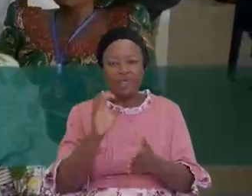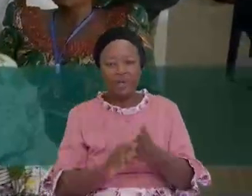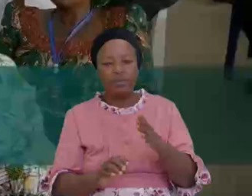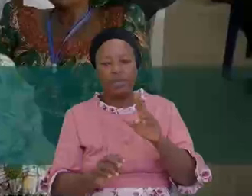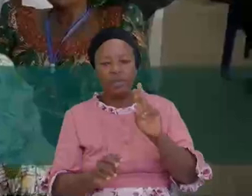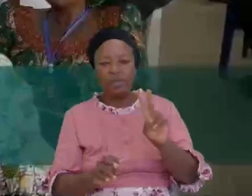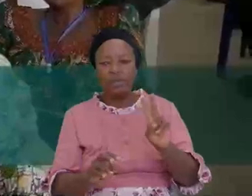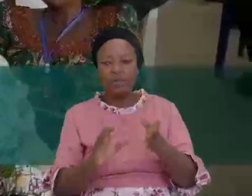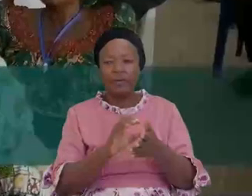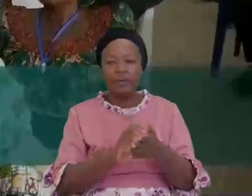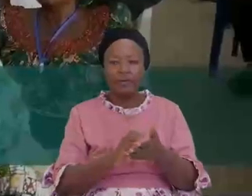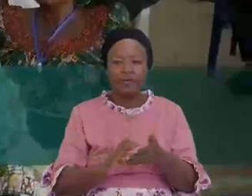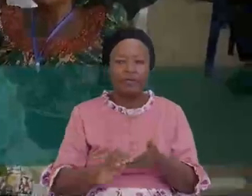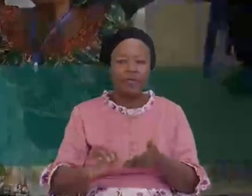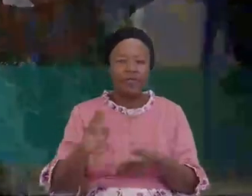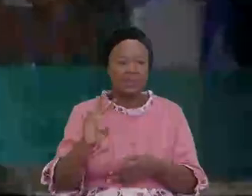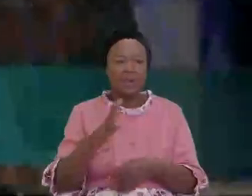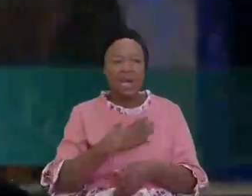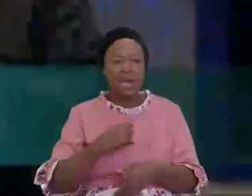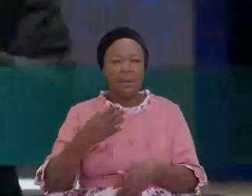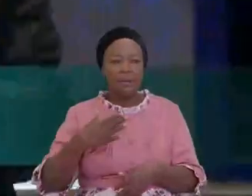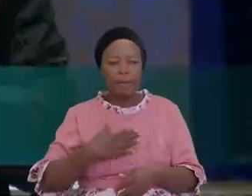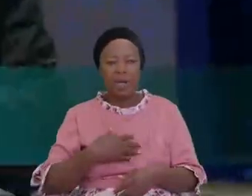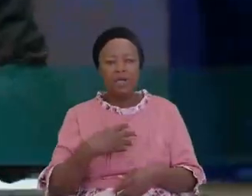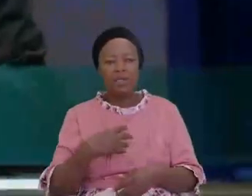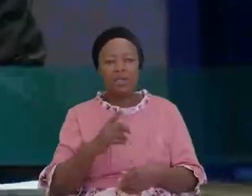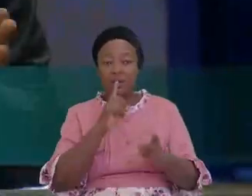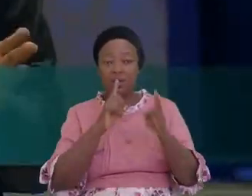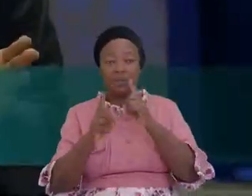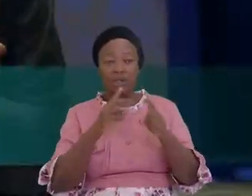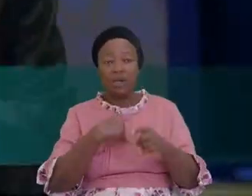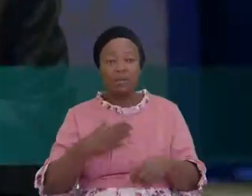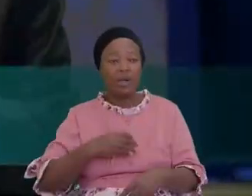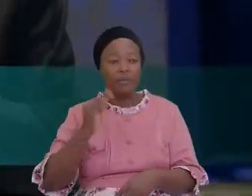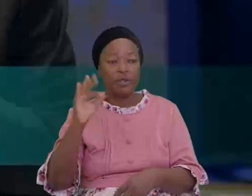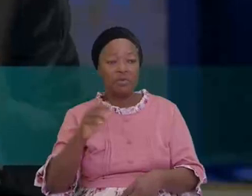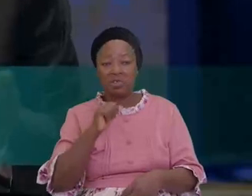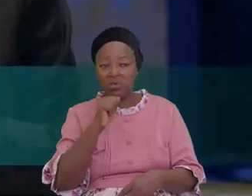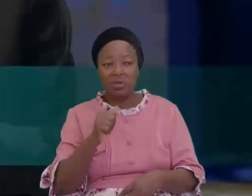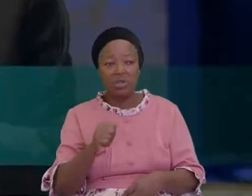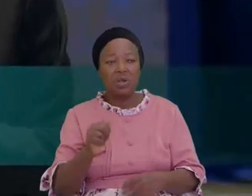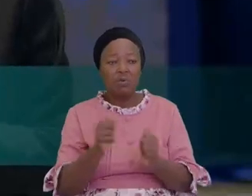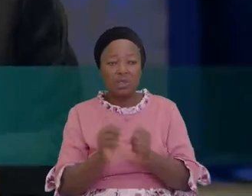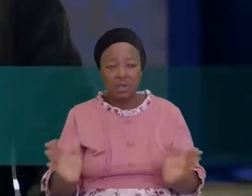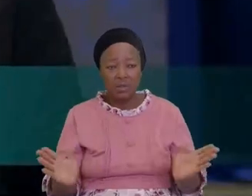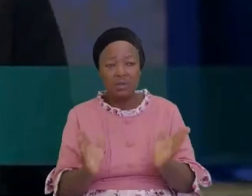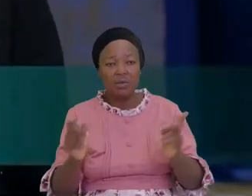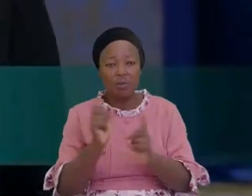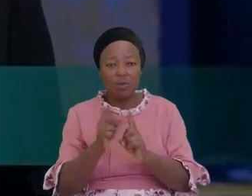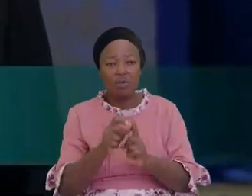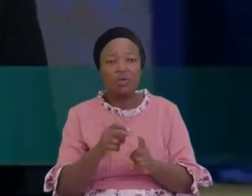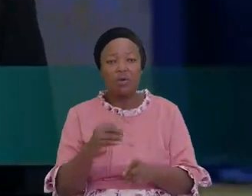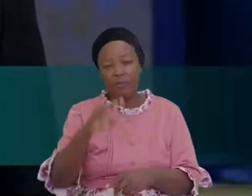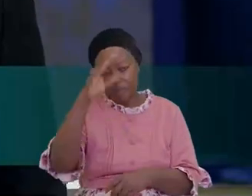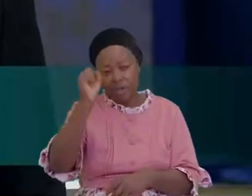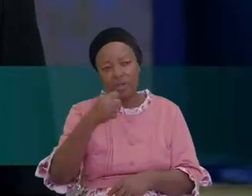En 1 Corinthiens chapitre 2, le verset 4. Et ma parole et ma prédication ne reposaient pas sur